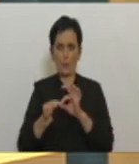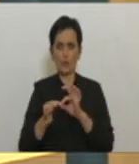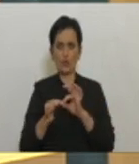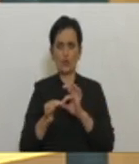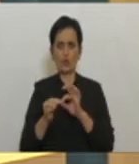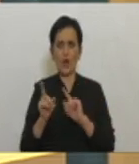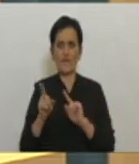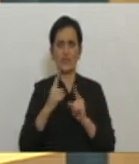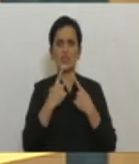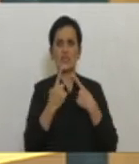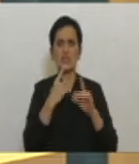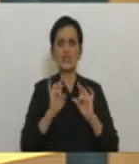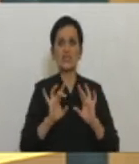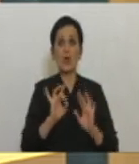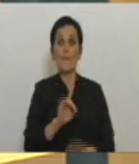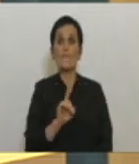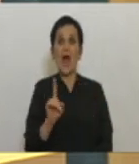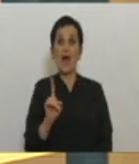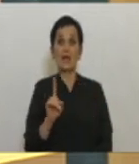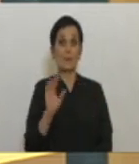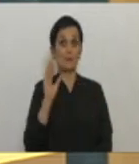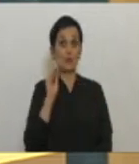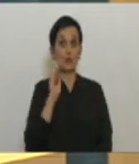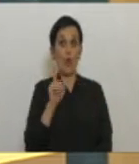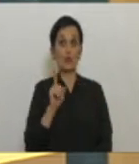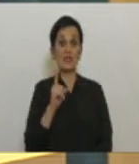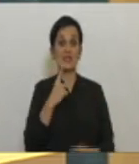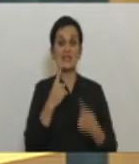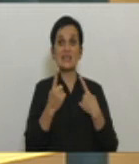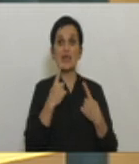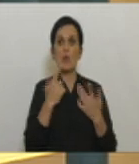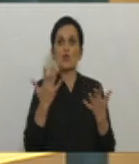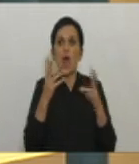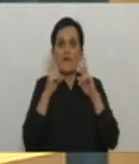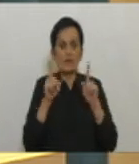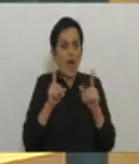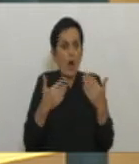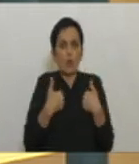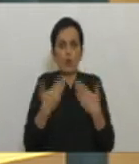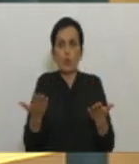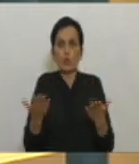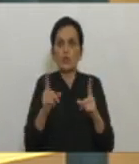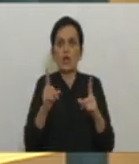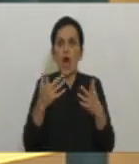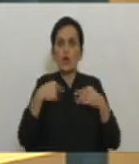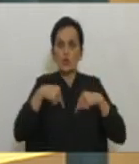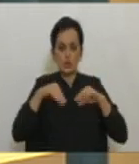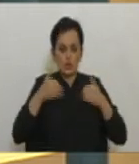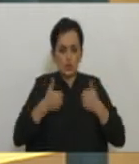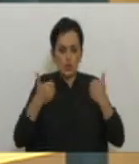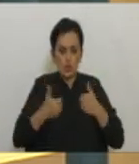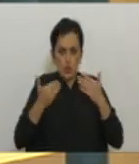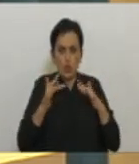თქმა უნდა ისაუბრა მაგრამ როდესაც იმაზეა საუბარი არ ვიცი რა ჭირს ამ ხალხს რა დაუოკებელი სურვილია ესეთი